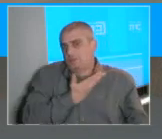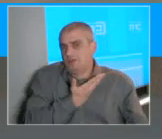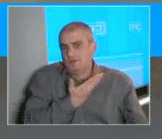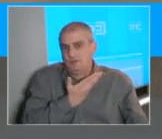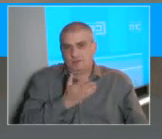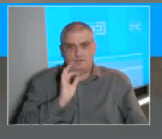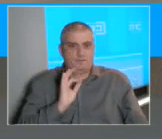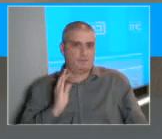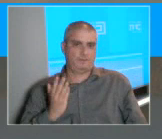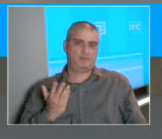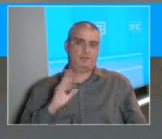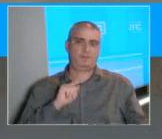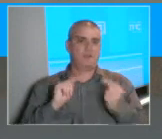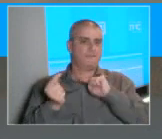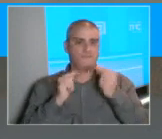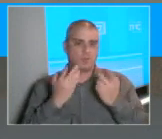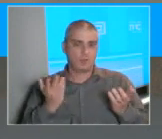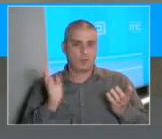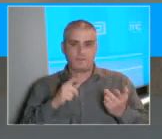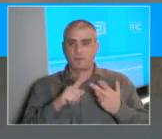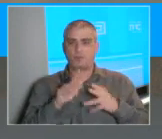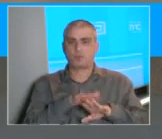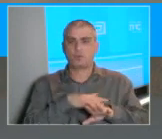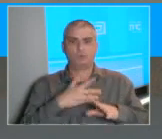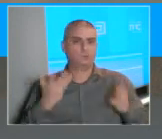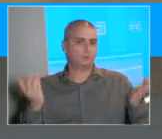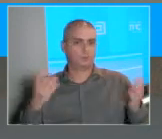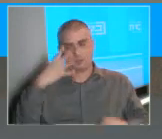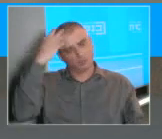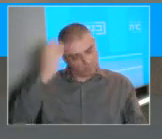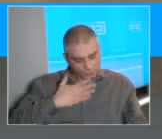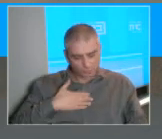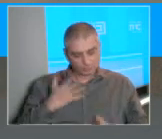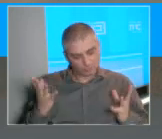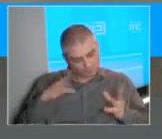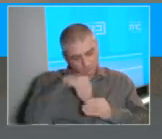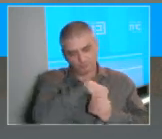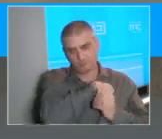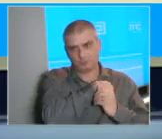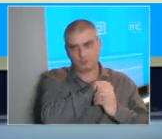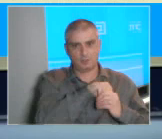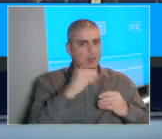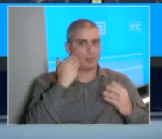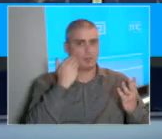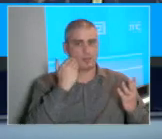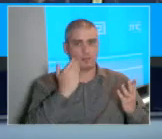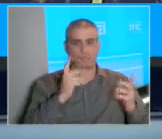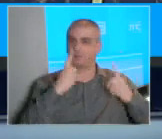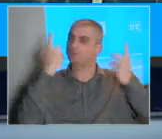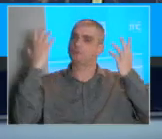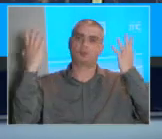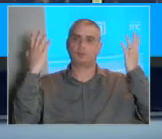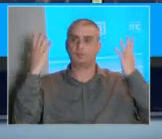היה גם ויכוח על זה וגם תחושה שטראמפ רוצה להתכנס פנימה לתוך אמריקה. ופתאום